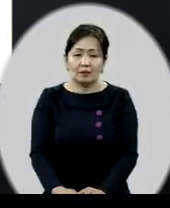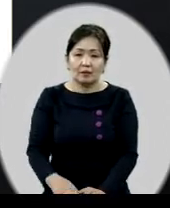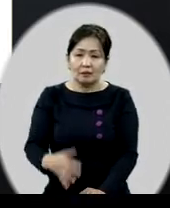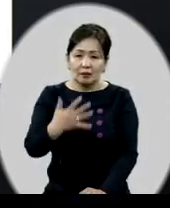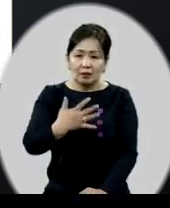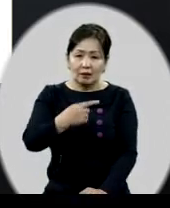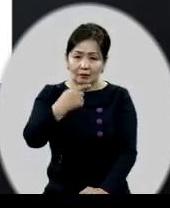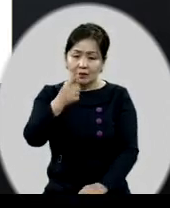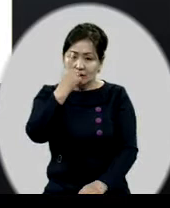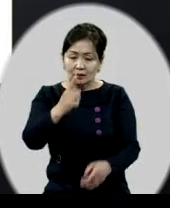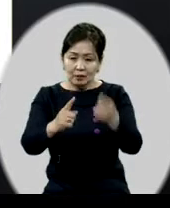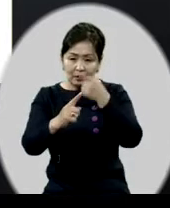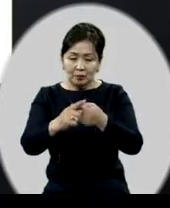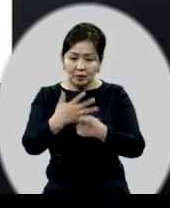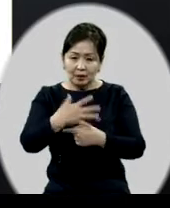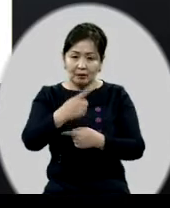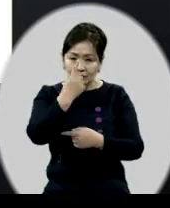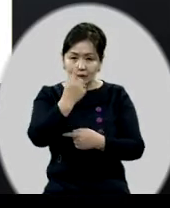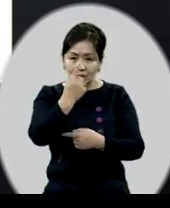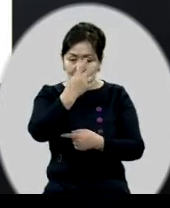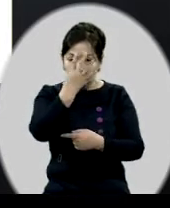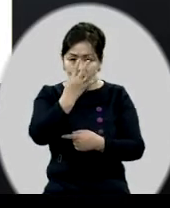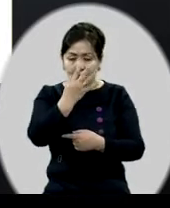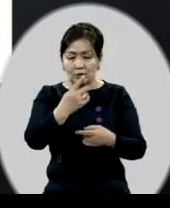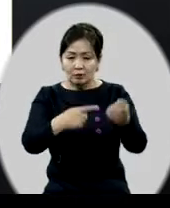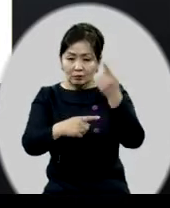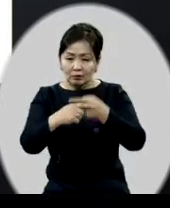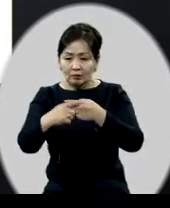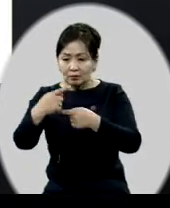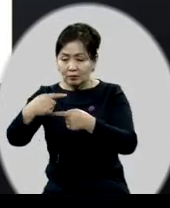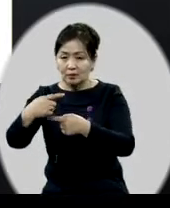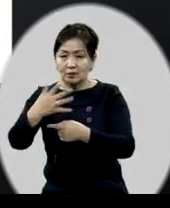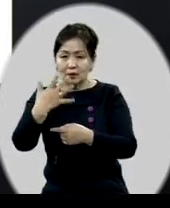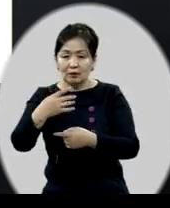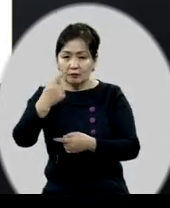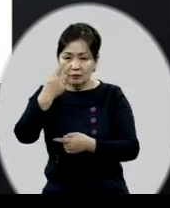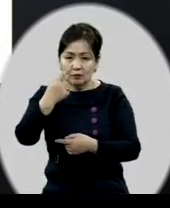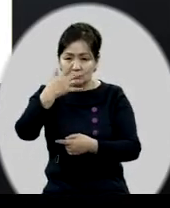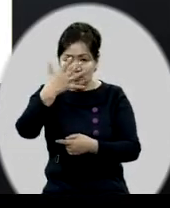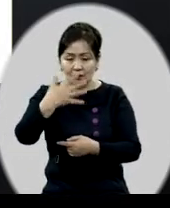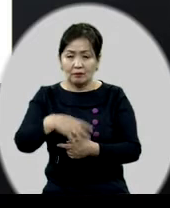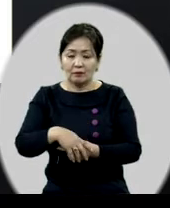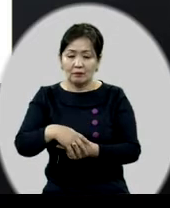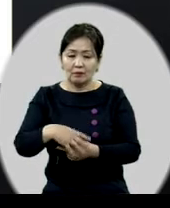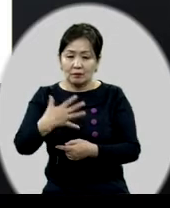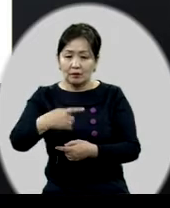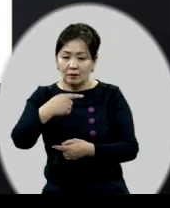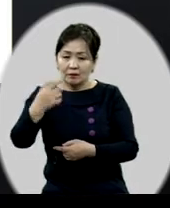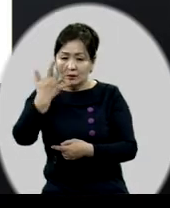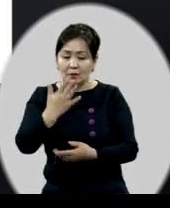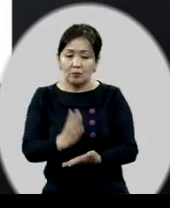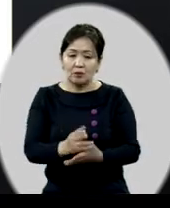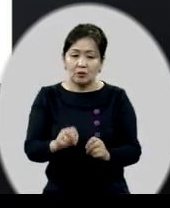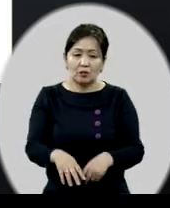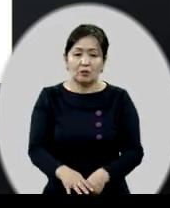5-ны 1 дээр 5-ны 4-ийг нэмлээ. 1 боллоо. 1 дугаартай савнд анх ямар хэмжээтэй ус